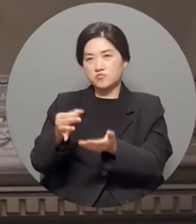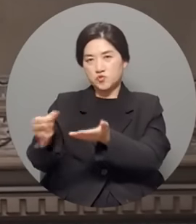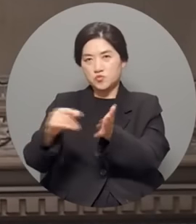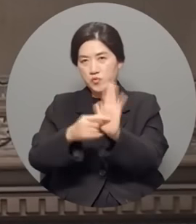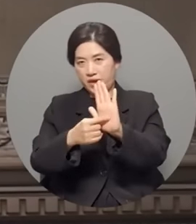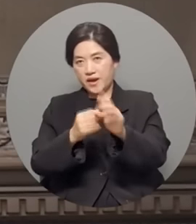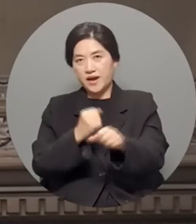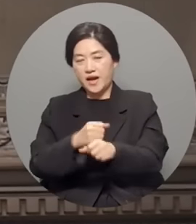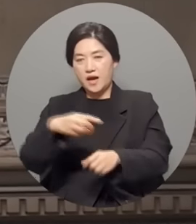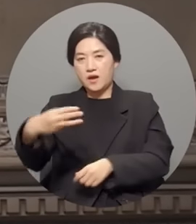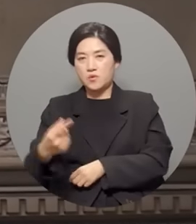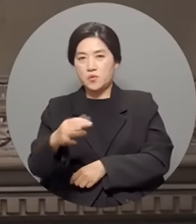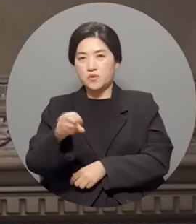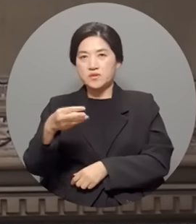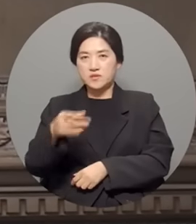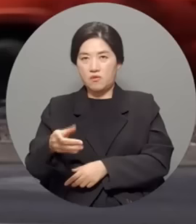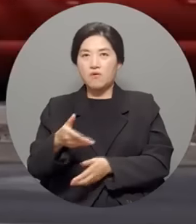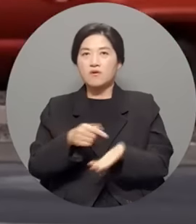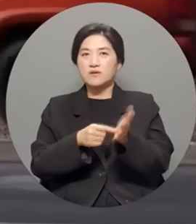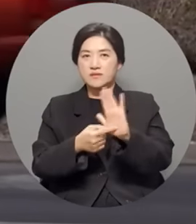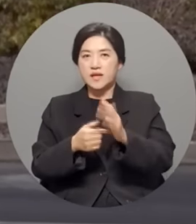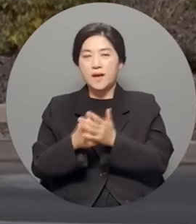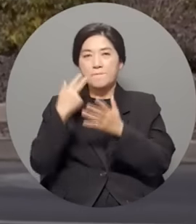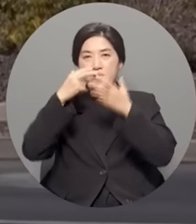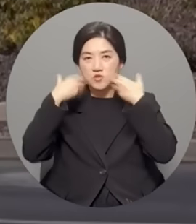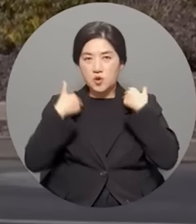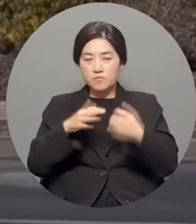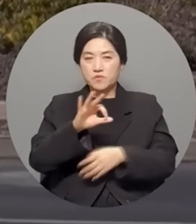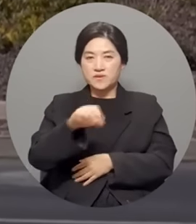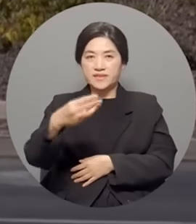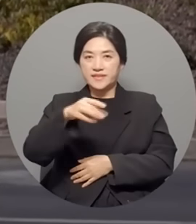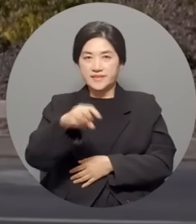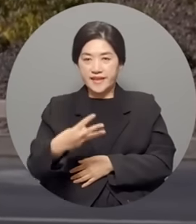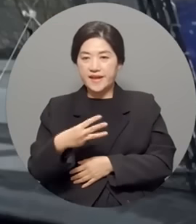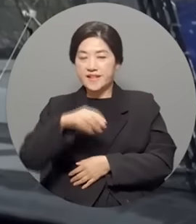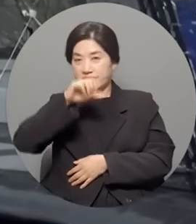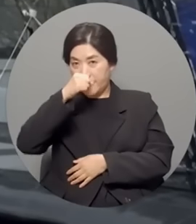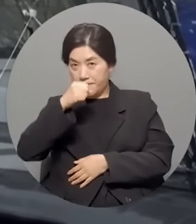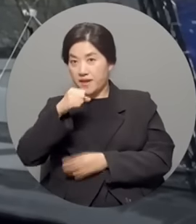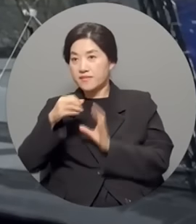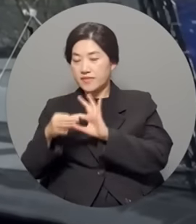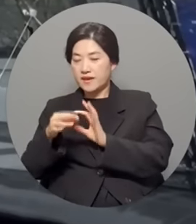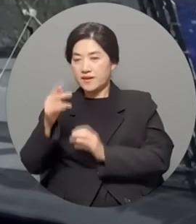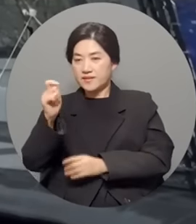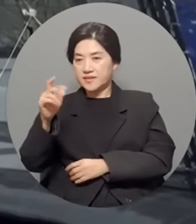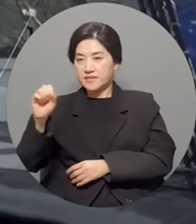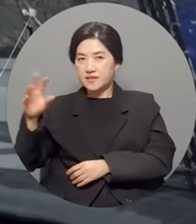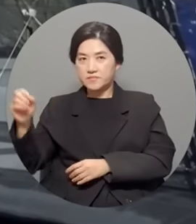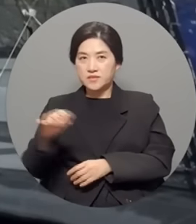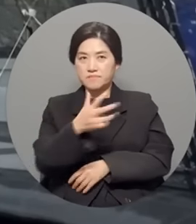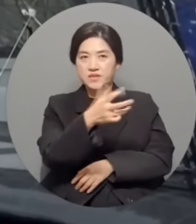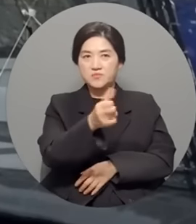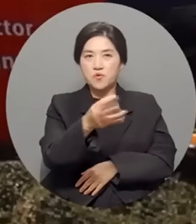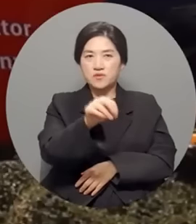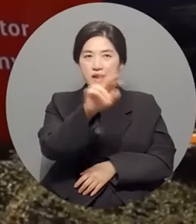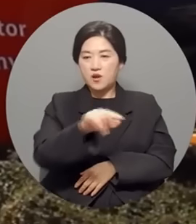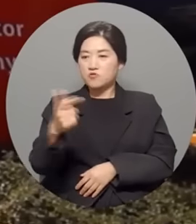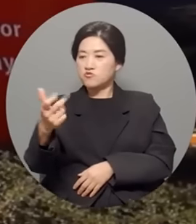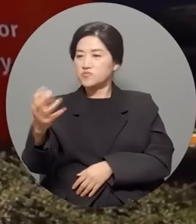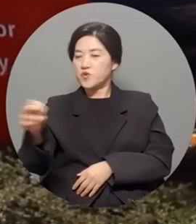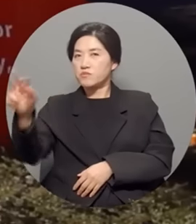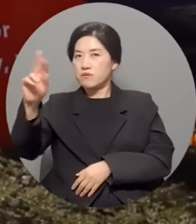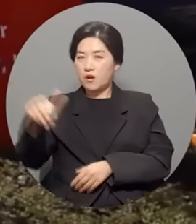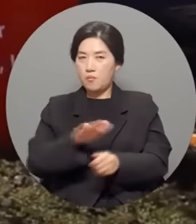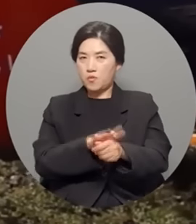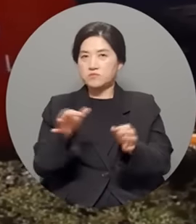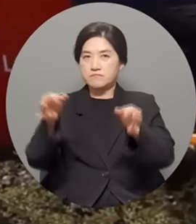로이터가 보도했습니다. 미국 정부는 이미 인텔과 대만 기업인 TSMC에 각각 85억 달러, 66억 달러의